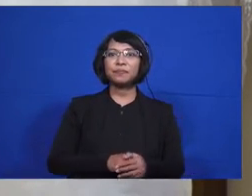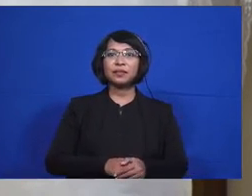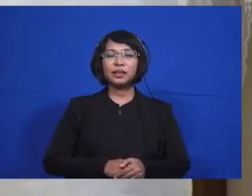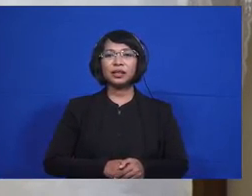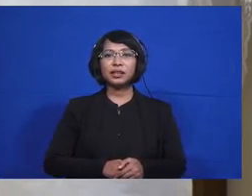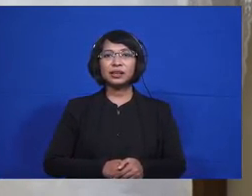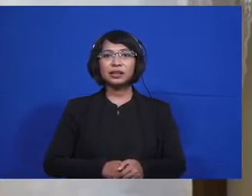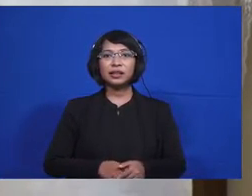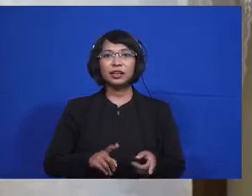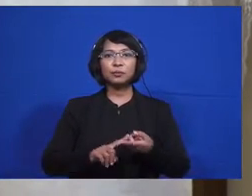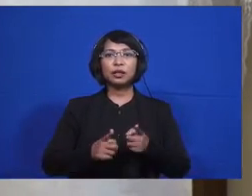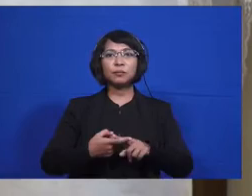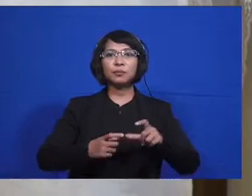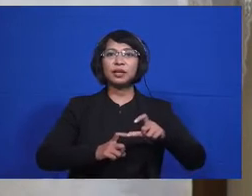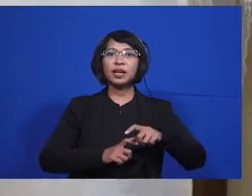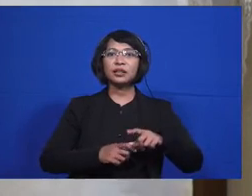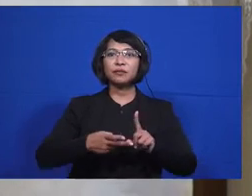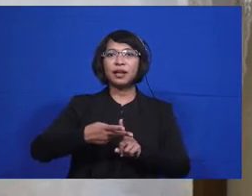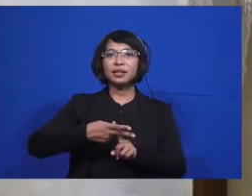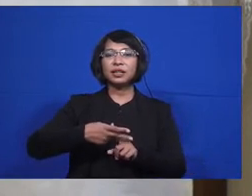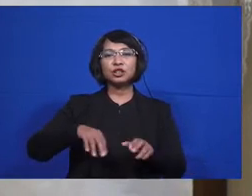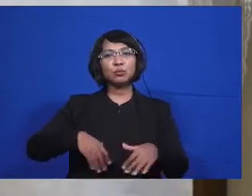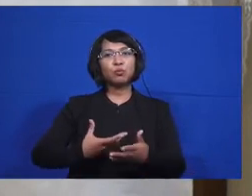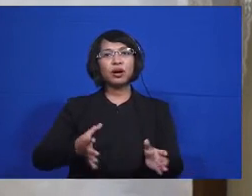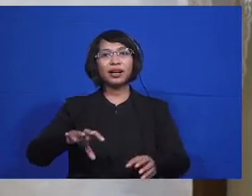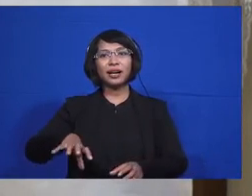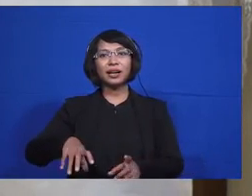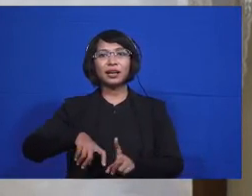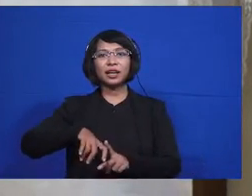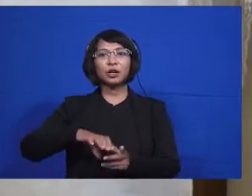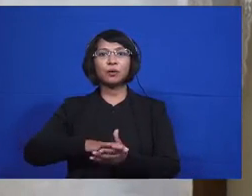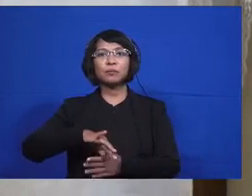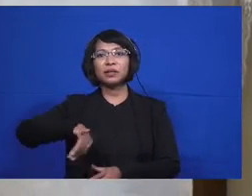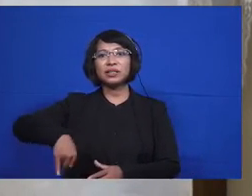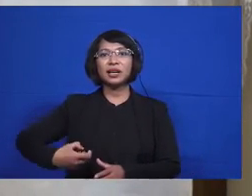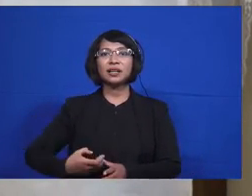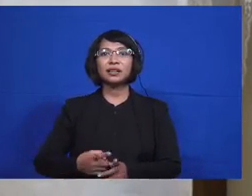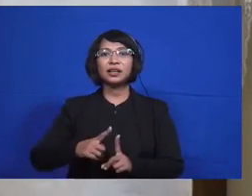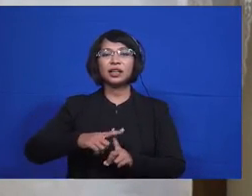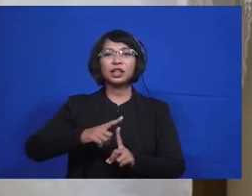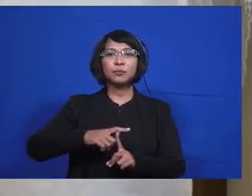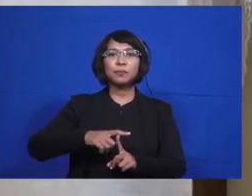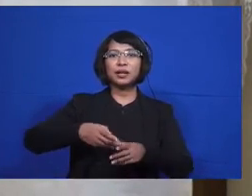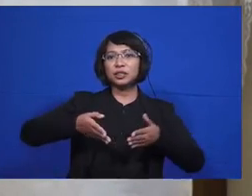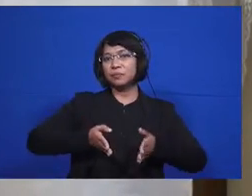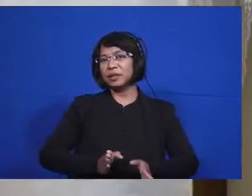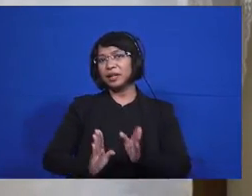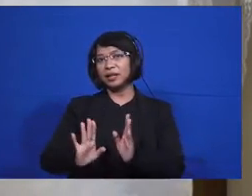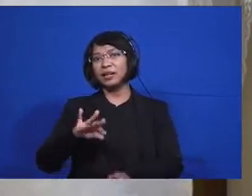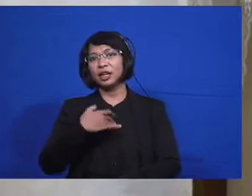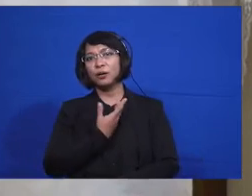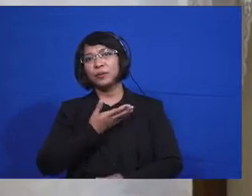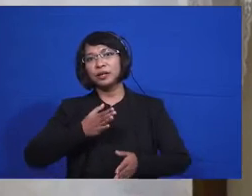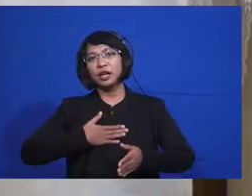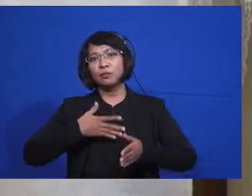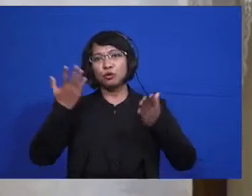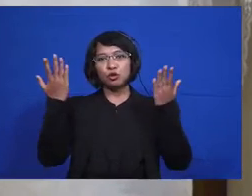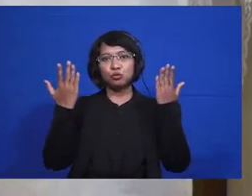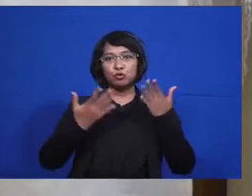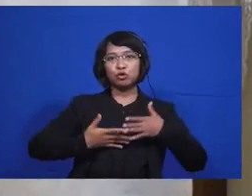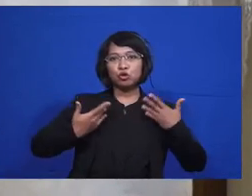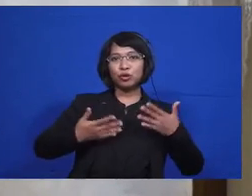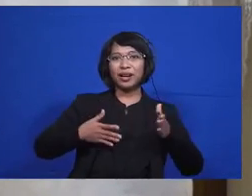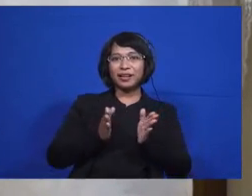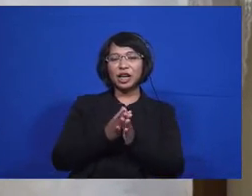seminaris, frater, dan para karyawan yang telah menjadi rekan seperjalanan kami dalam suka-duka